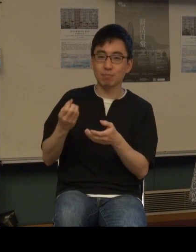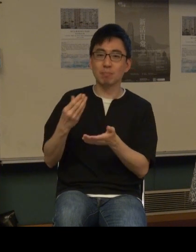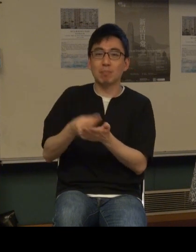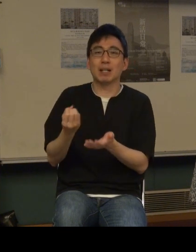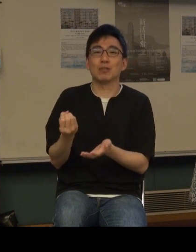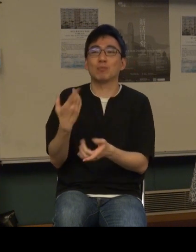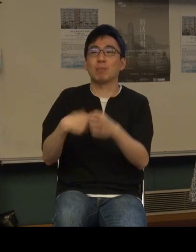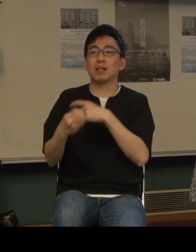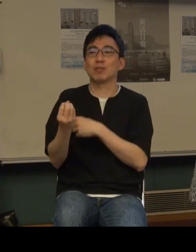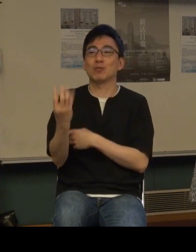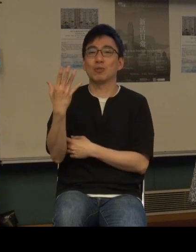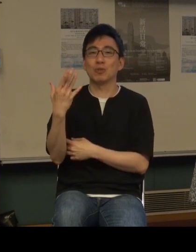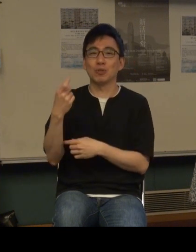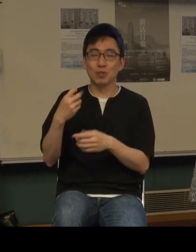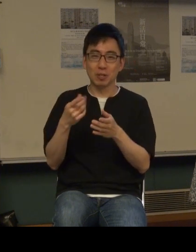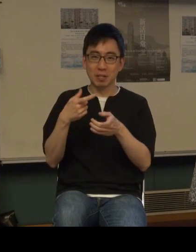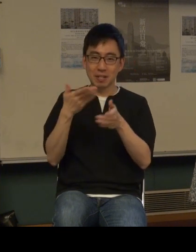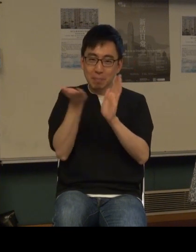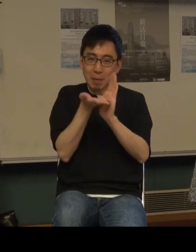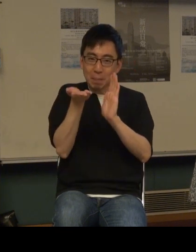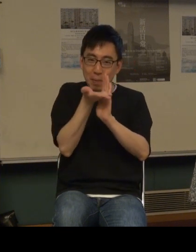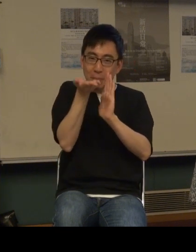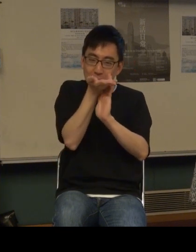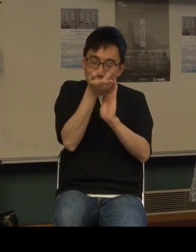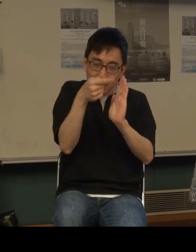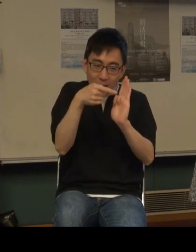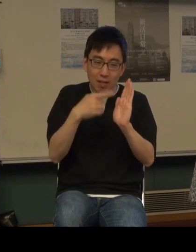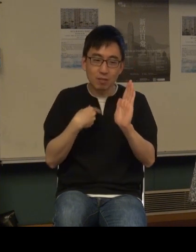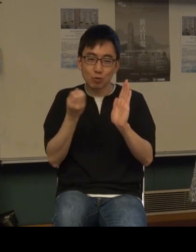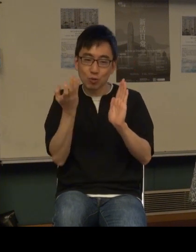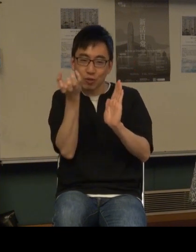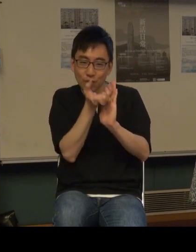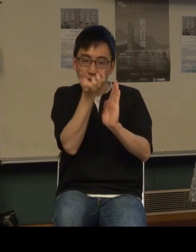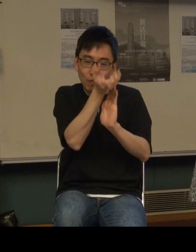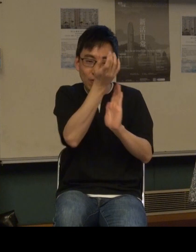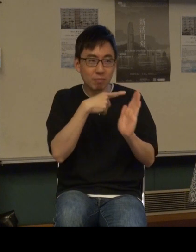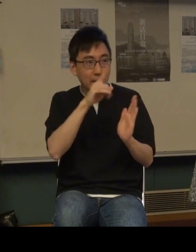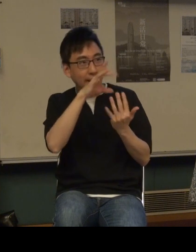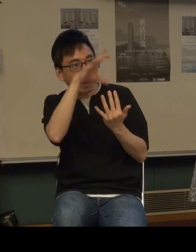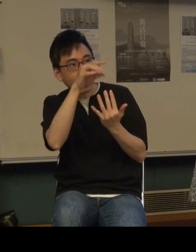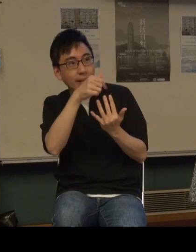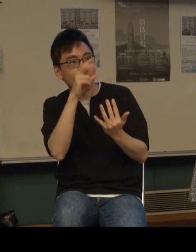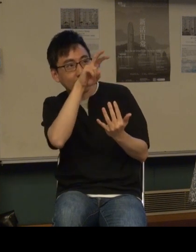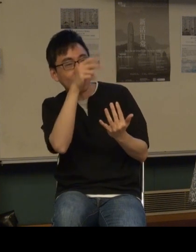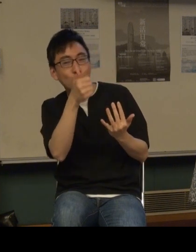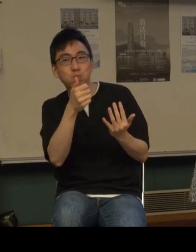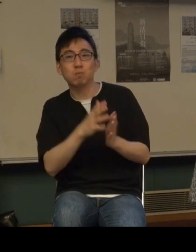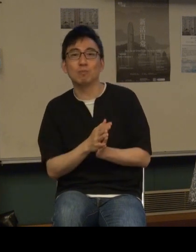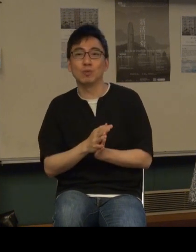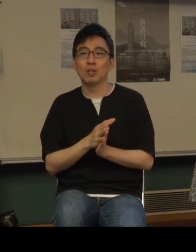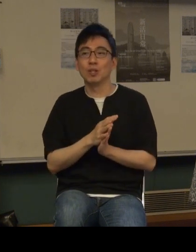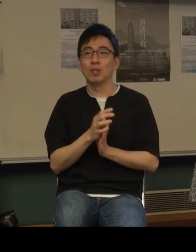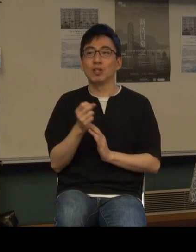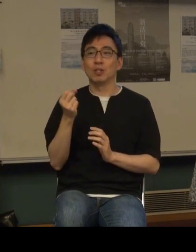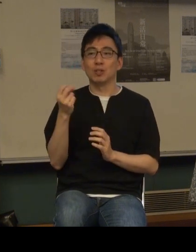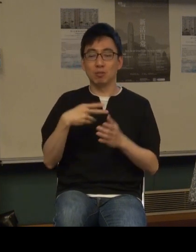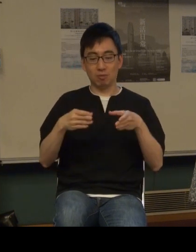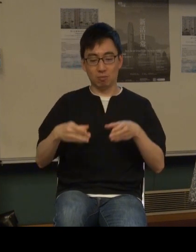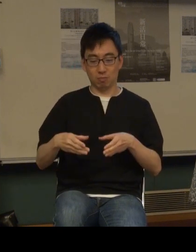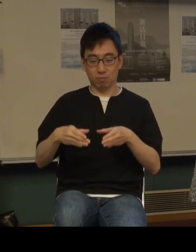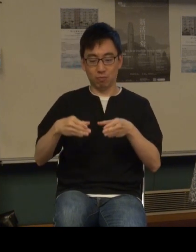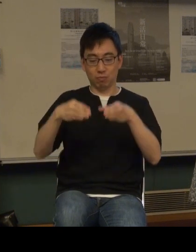咗一層一層嘅層架咧喺度。咁你可以擺啲蔬菜喺度，俾啲顧客去選購啦。咁啊，跟住嗰個建